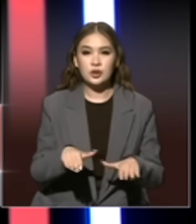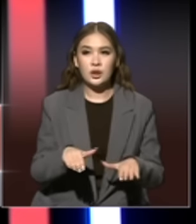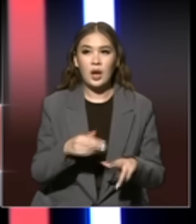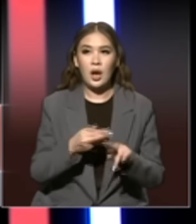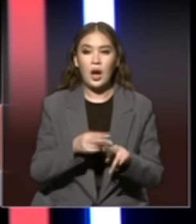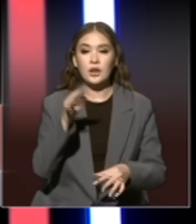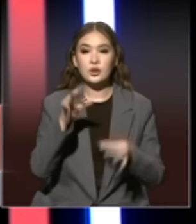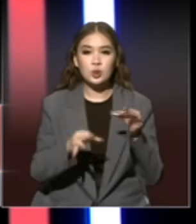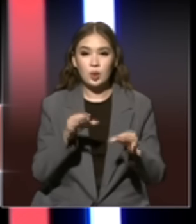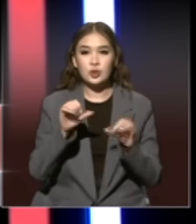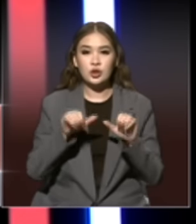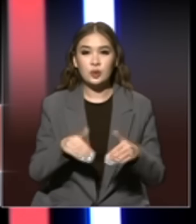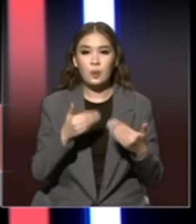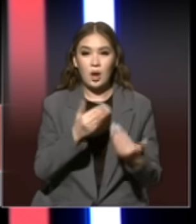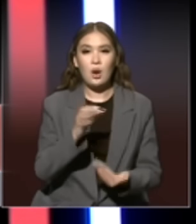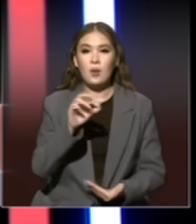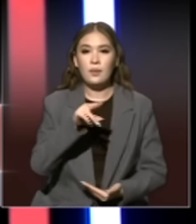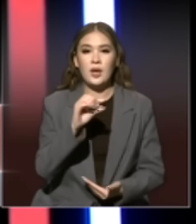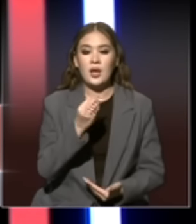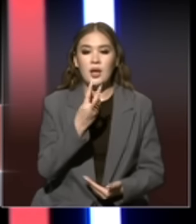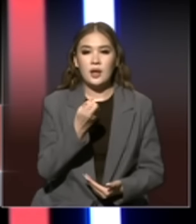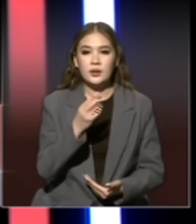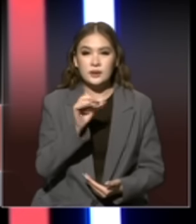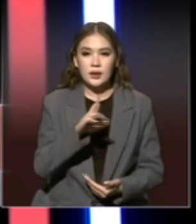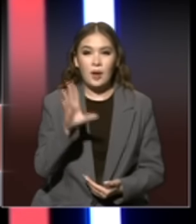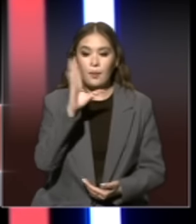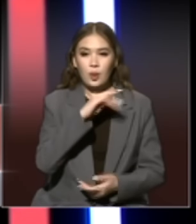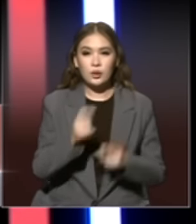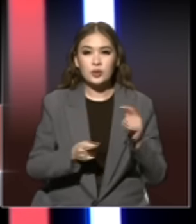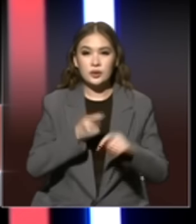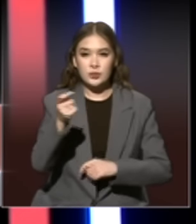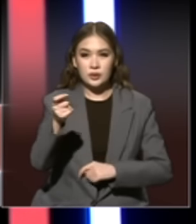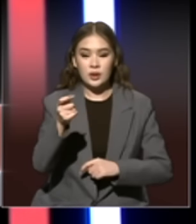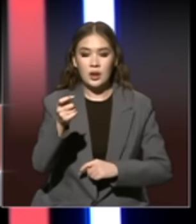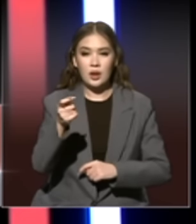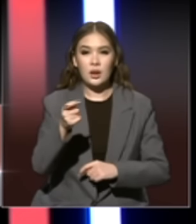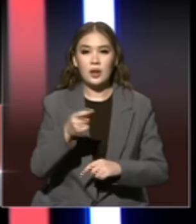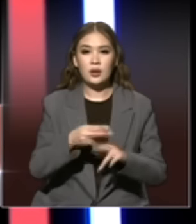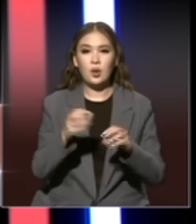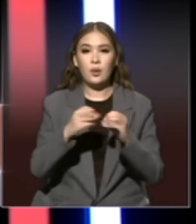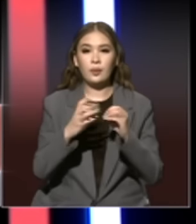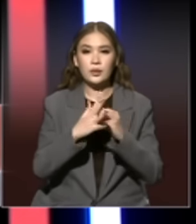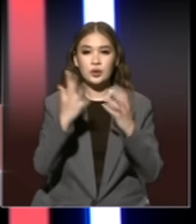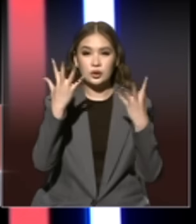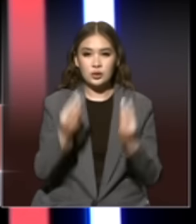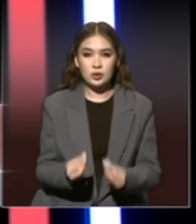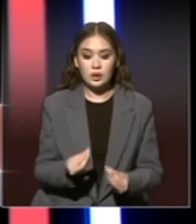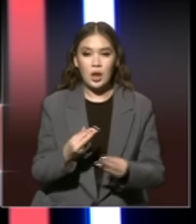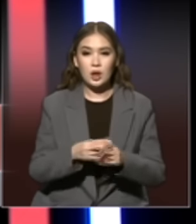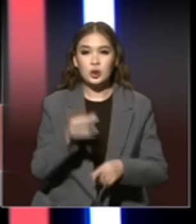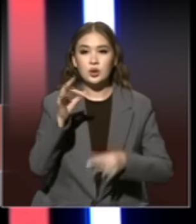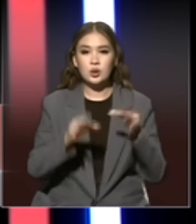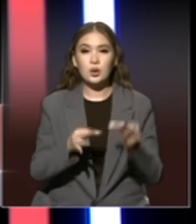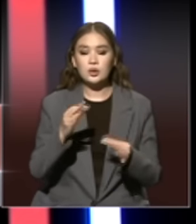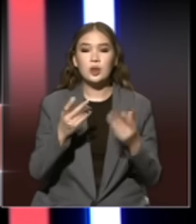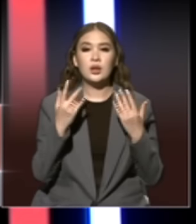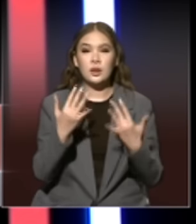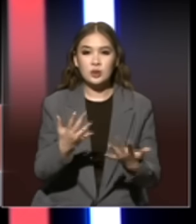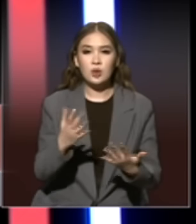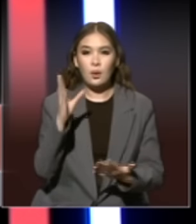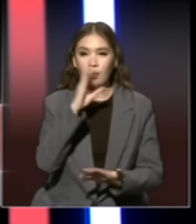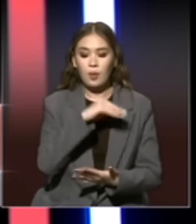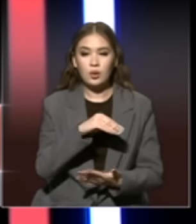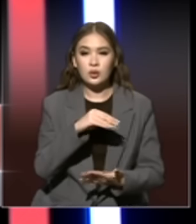сот шешімі бойынша мысалы апелляция 15 күн ішінде тапсыра алады, иә, қымбат спикерлер. Енді апелляцияға тапсырған күннің өзінде соттың үкімін қаншалықты жоққа шығара